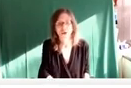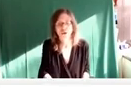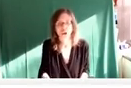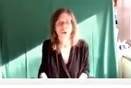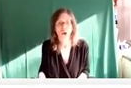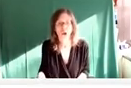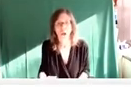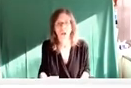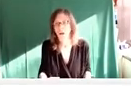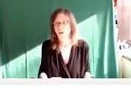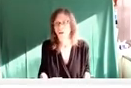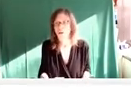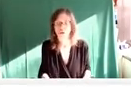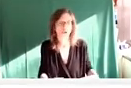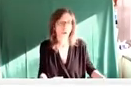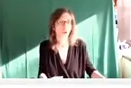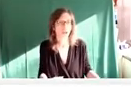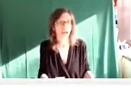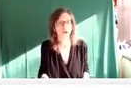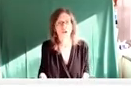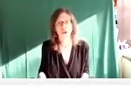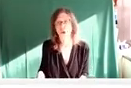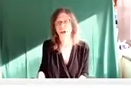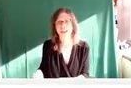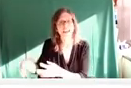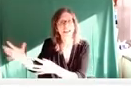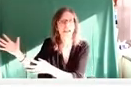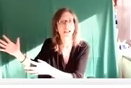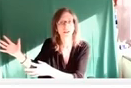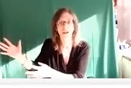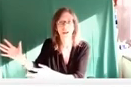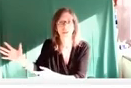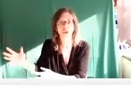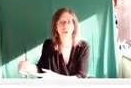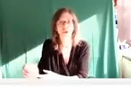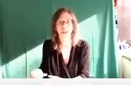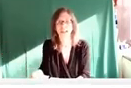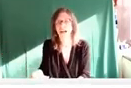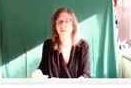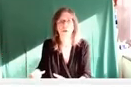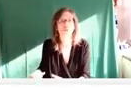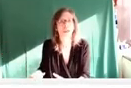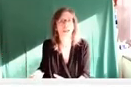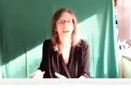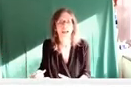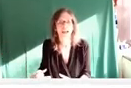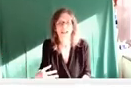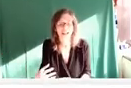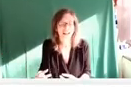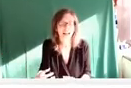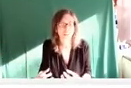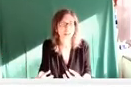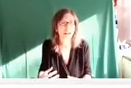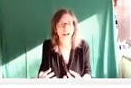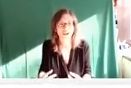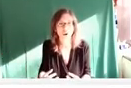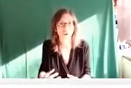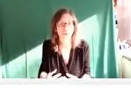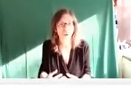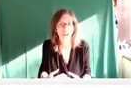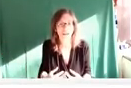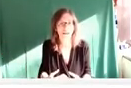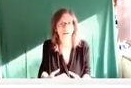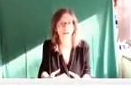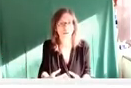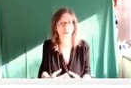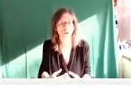nécessairement, un chercheur que je fais à Montréal, un chercheur en Italie qui fait la même chose, bien, il arrivera peut-être... Tu sais, la réplication n'est